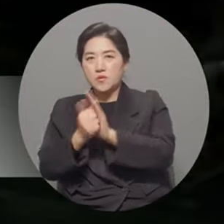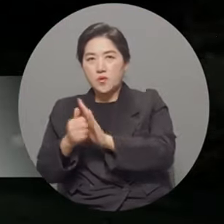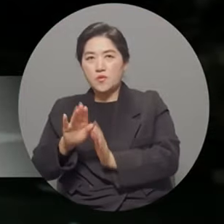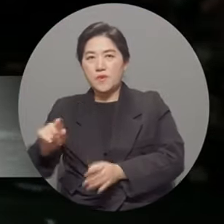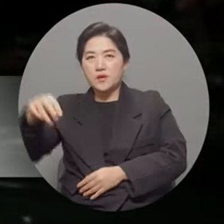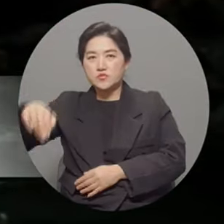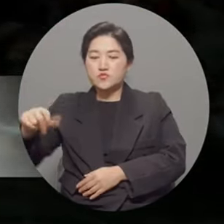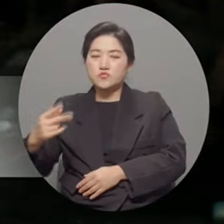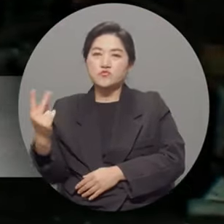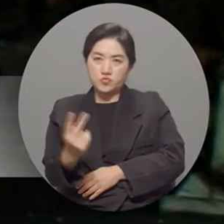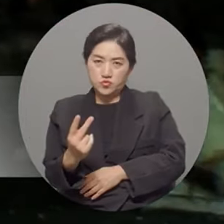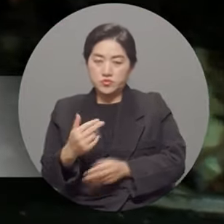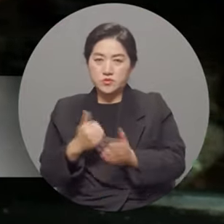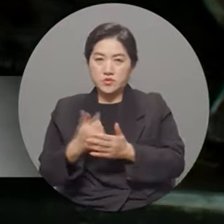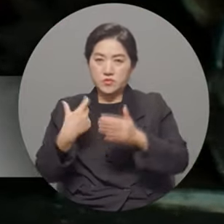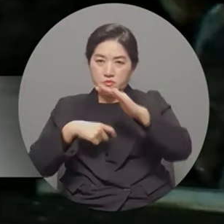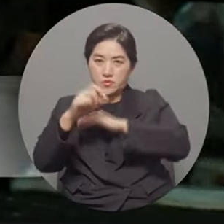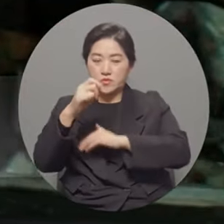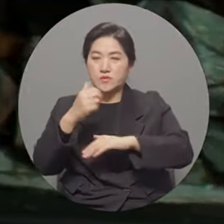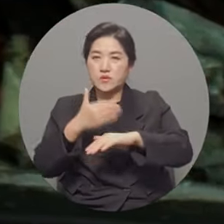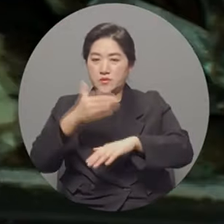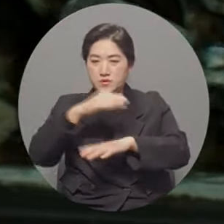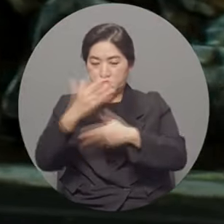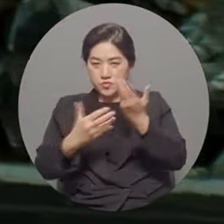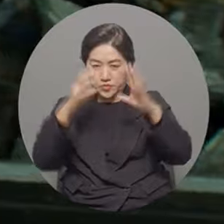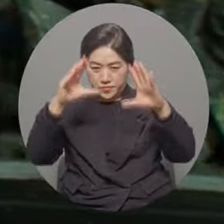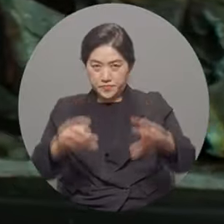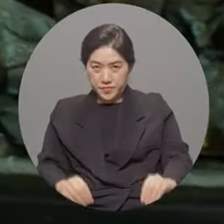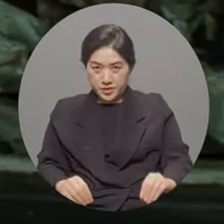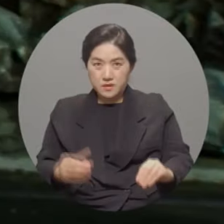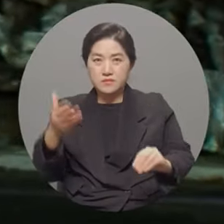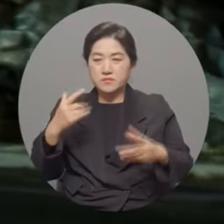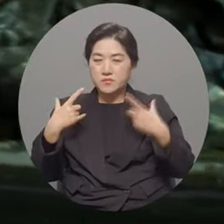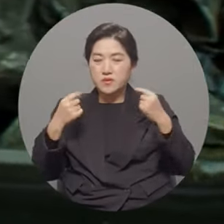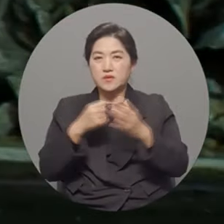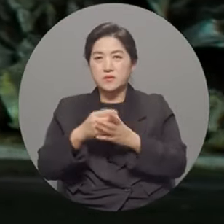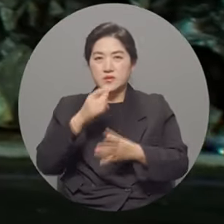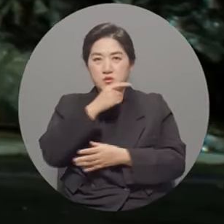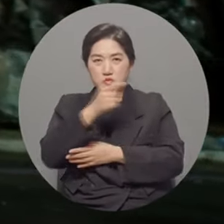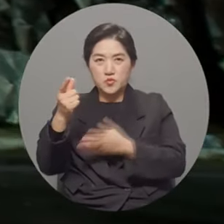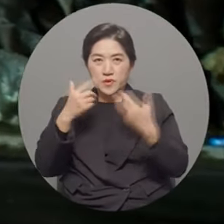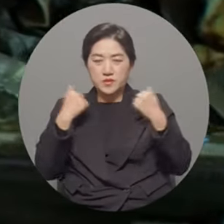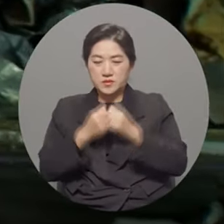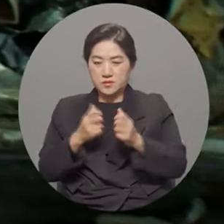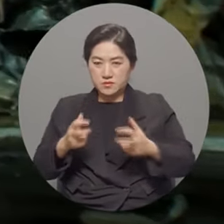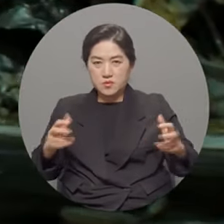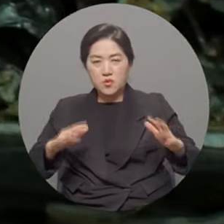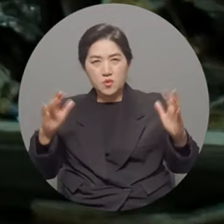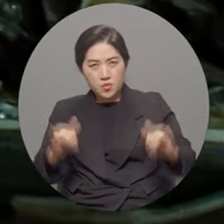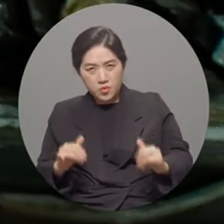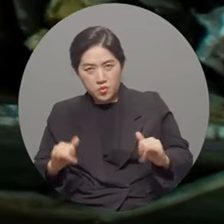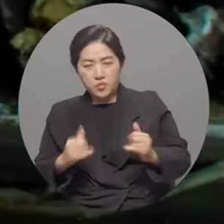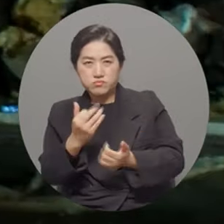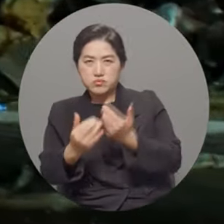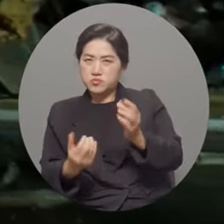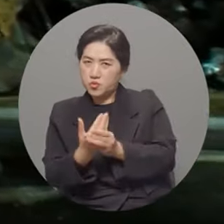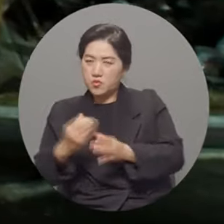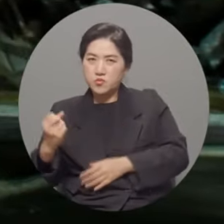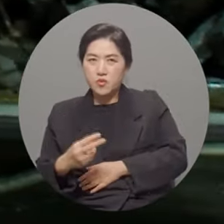오늘 오전 9시쯤 완전히 진압됐는데요. 현장엔 여전히 소방차 여러 대가 또다시 불이 붙을 가능성에 대비하고